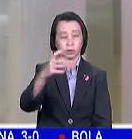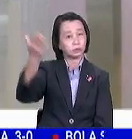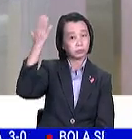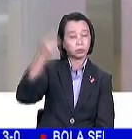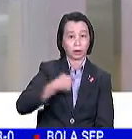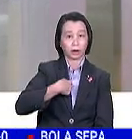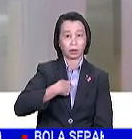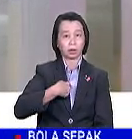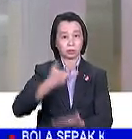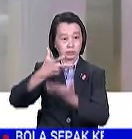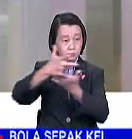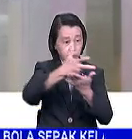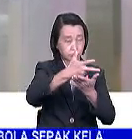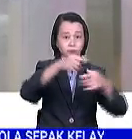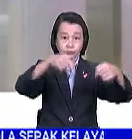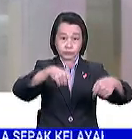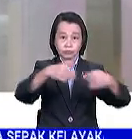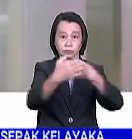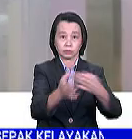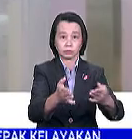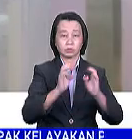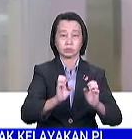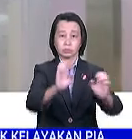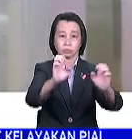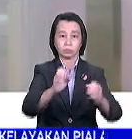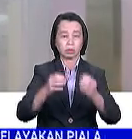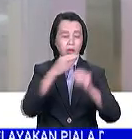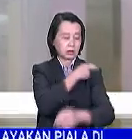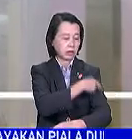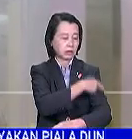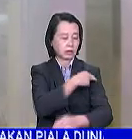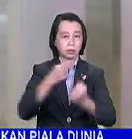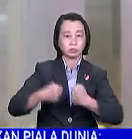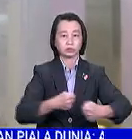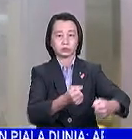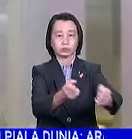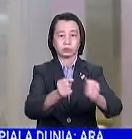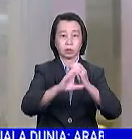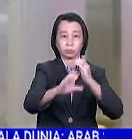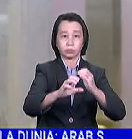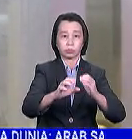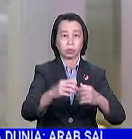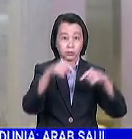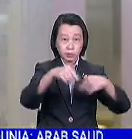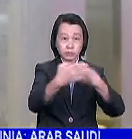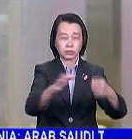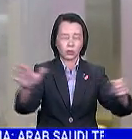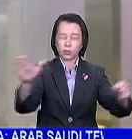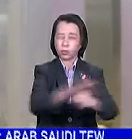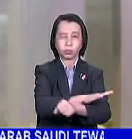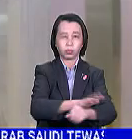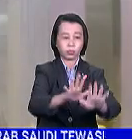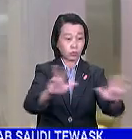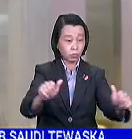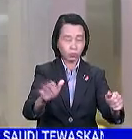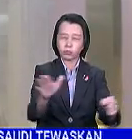saya membuat liputan di wad kecemasan Hospital Sungai Buloh, wad ini kelihatan cukup sesak dengan barisan hadapan